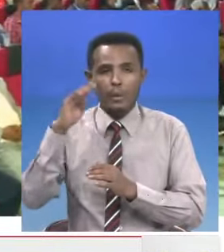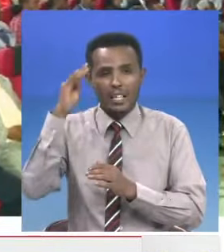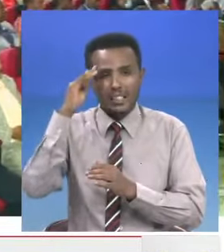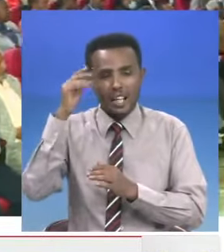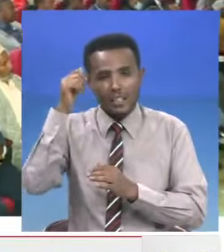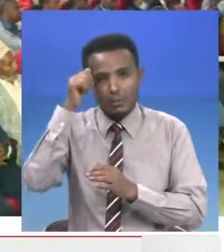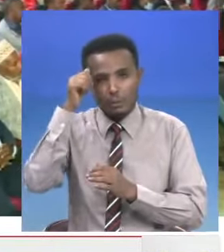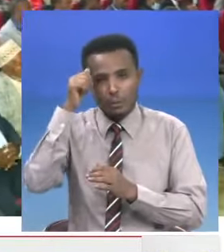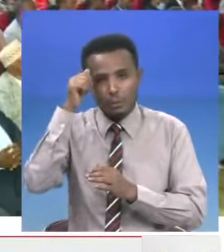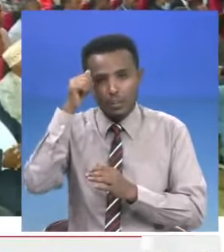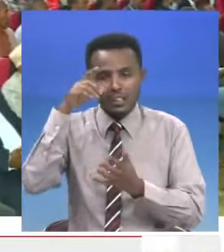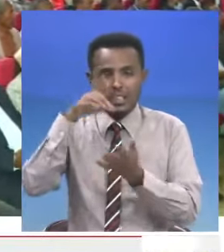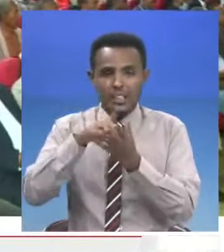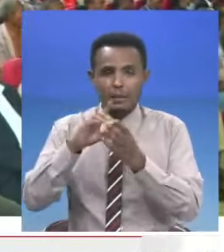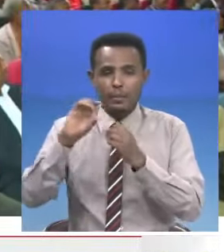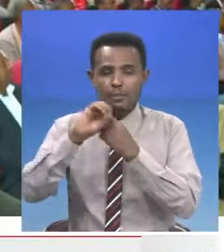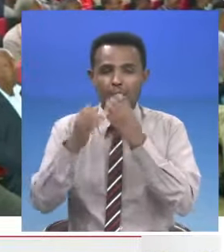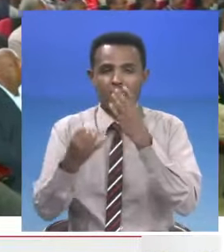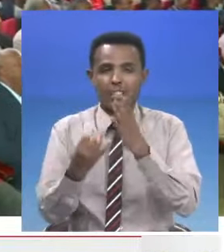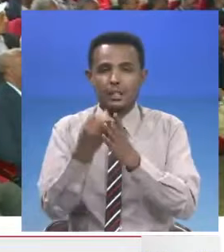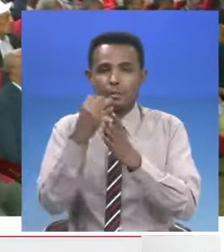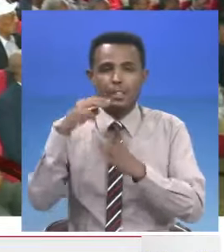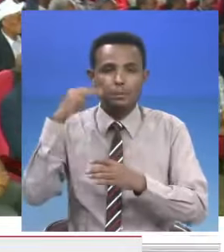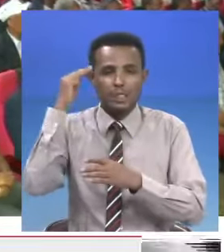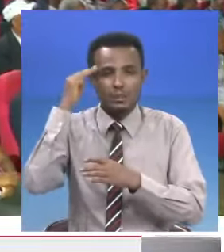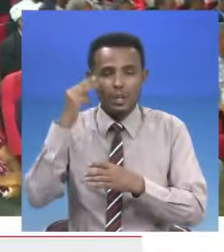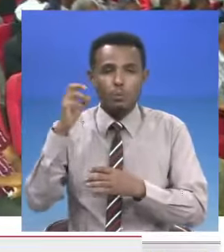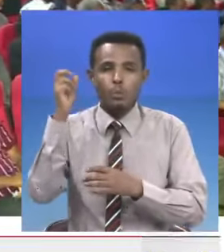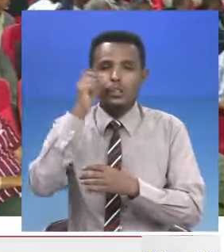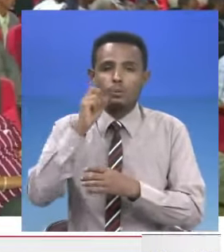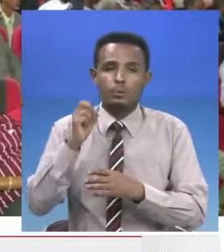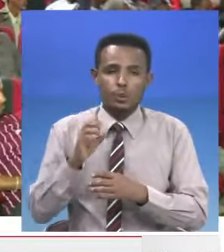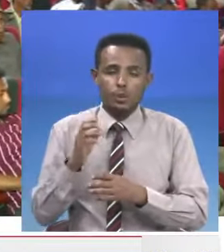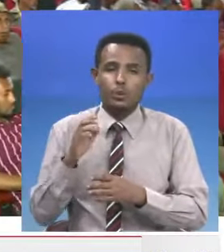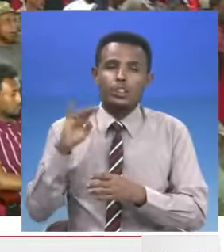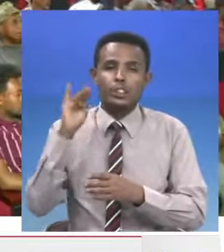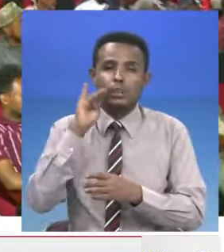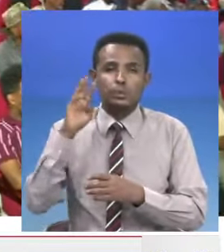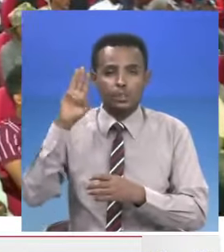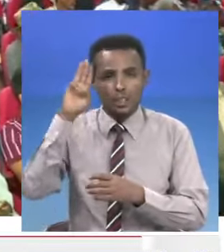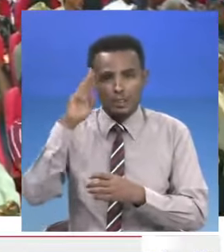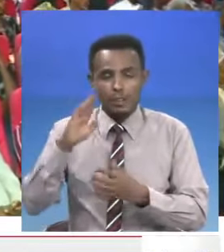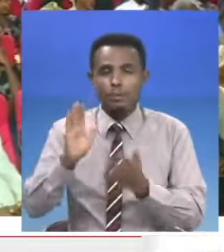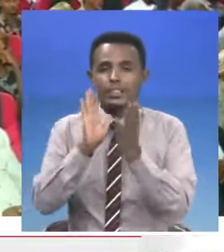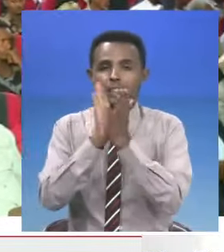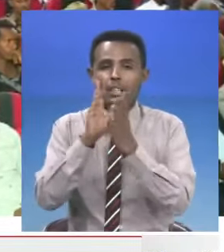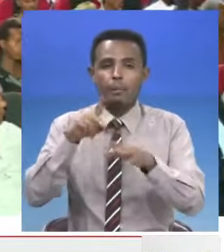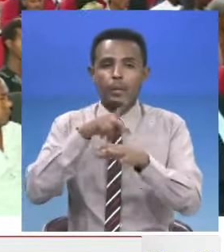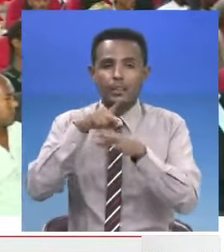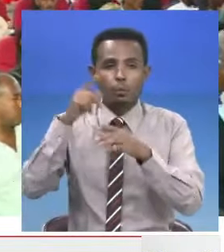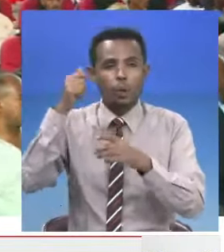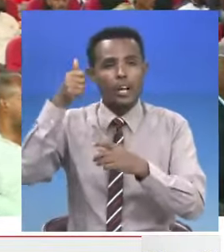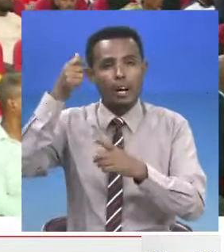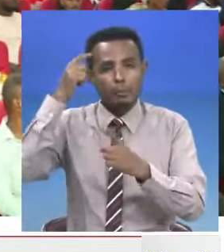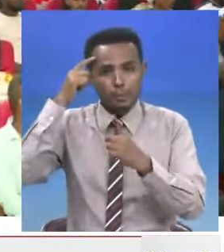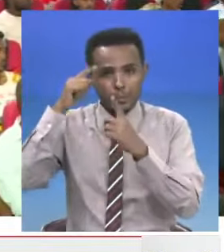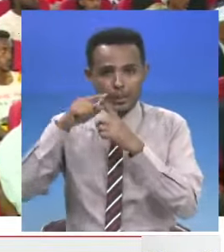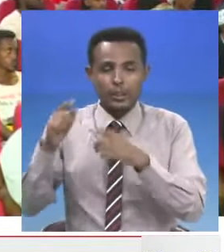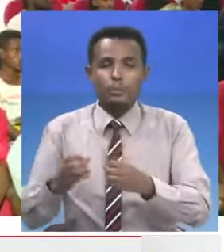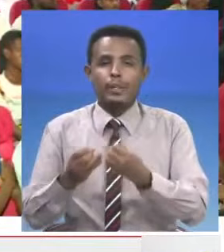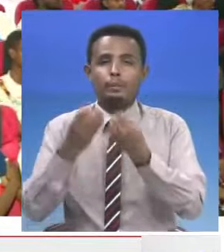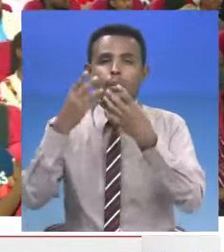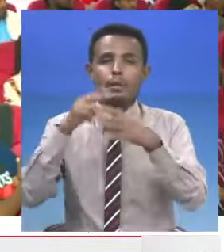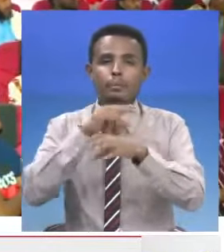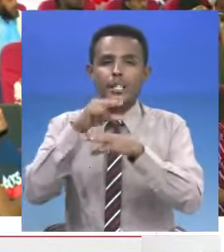አለሙና የከተማና መሰረተ ልማት ሚኒስትሯ ወይዘሮ ጫልቱ ሰኒም የብልጽግና ፓርቲ ዋና ዓላማው ህብረ ብሔራዊ